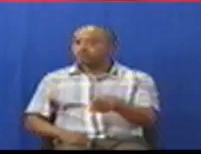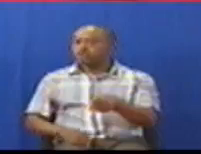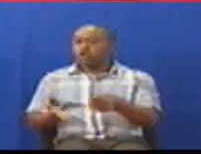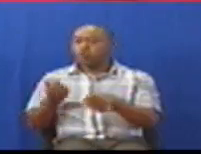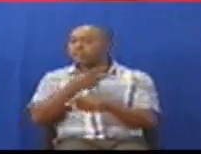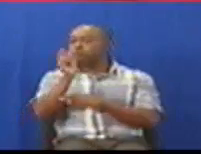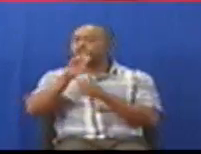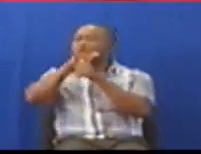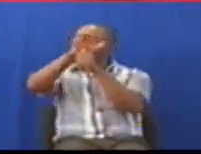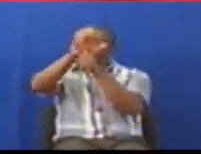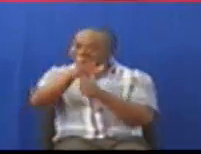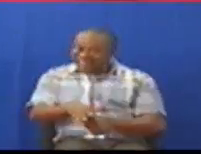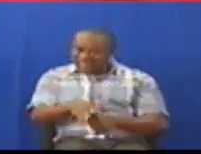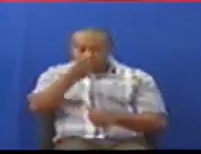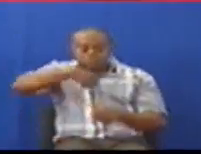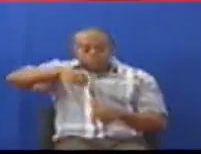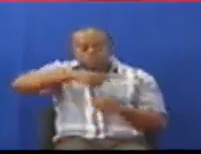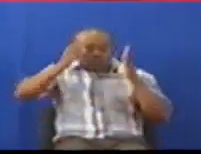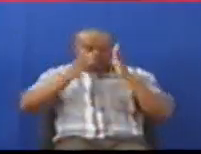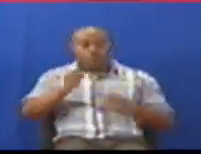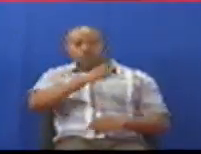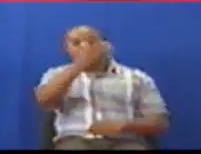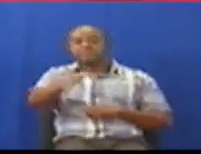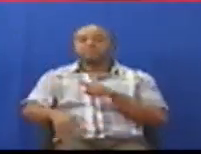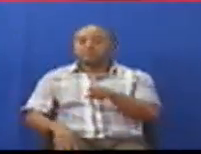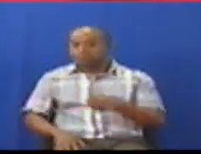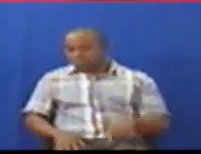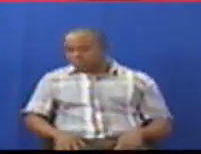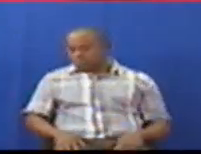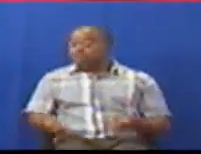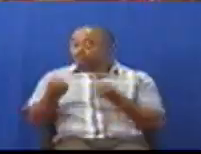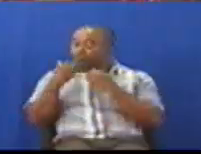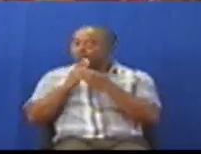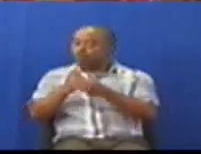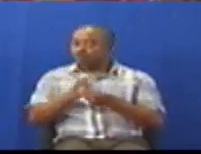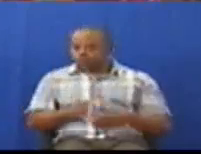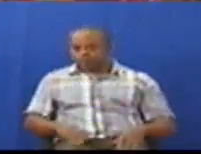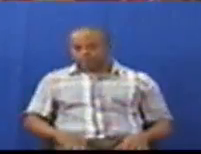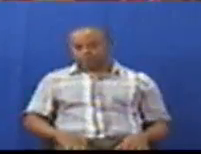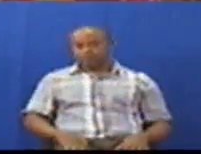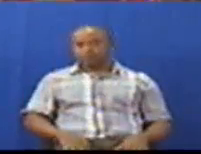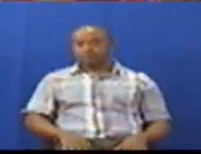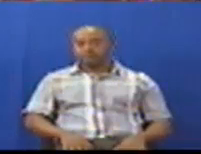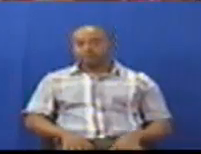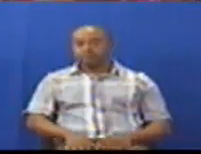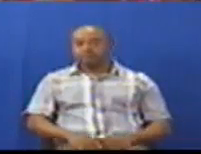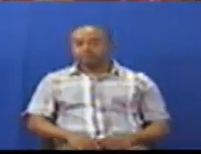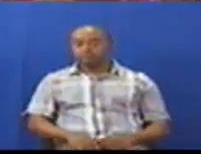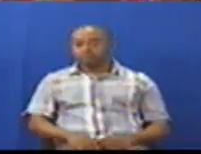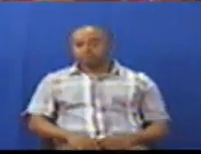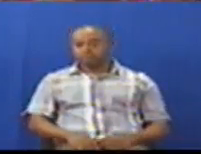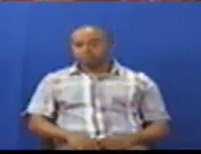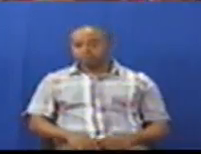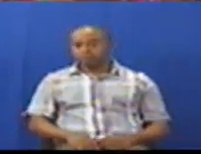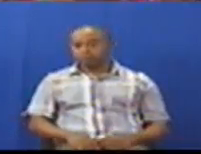yanaweza kuruhusiwa na yaendelee katika bunge lako tukufu. uongozo wako mheshimiwa.